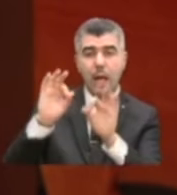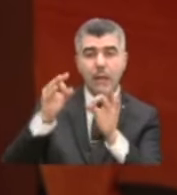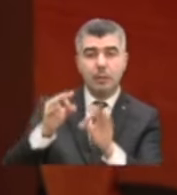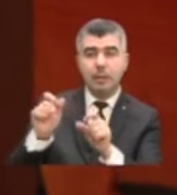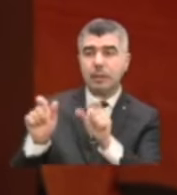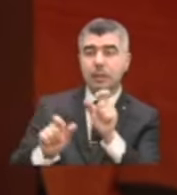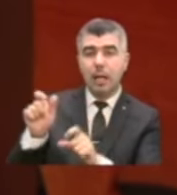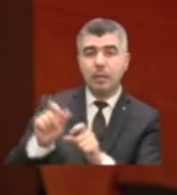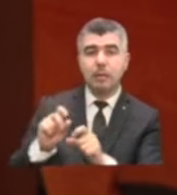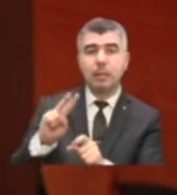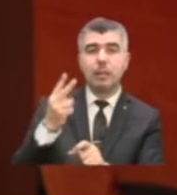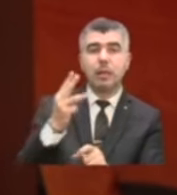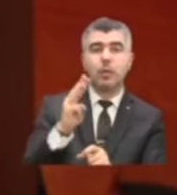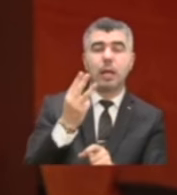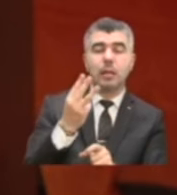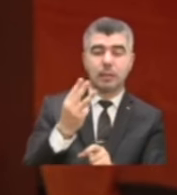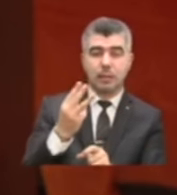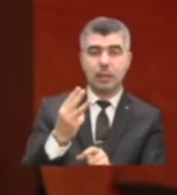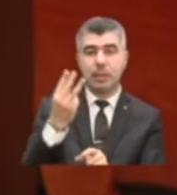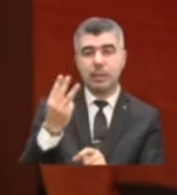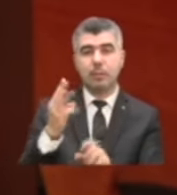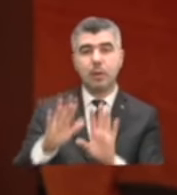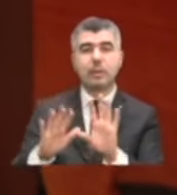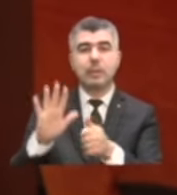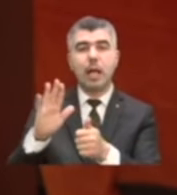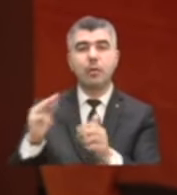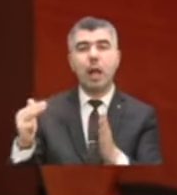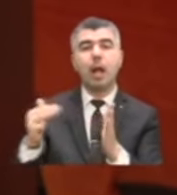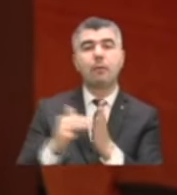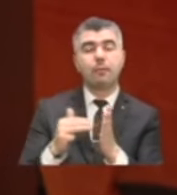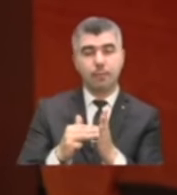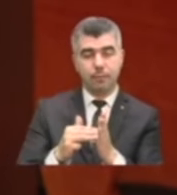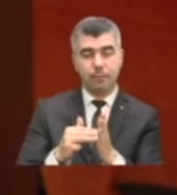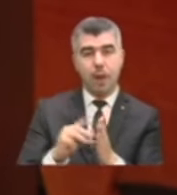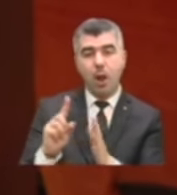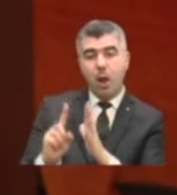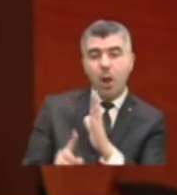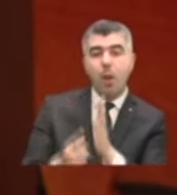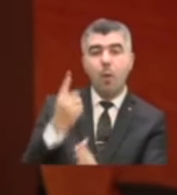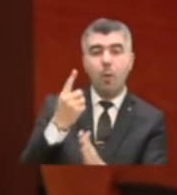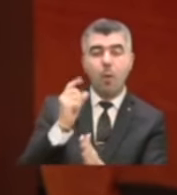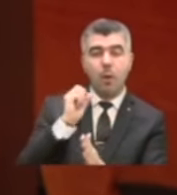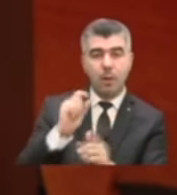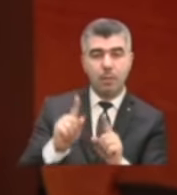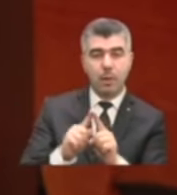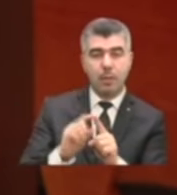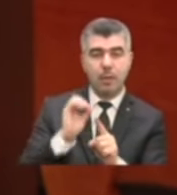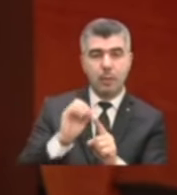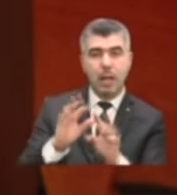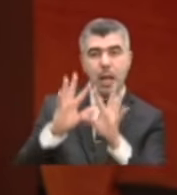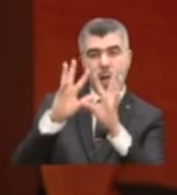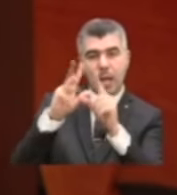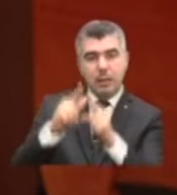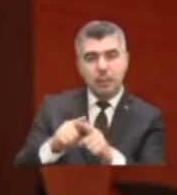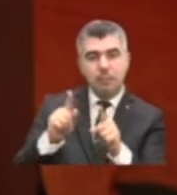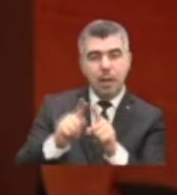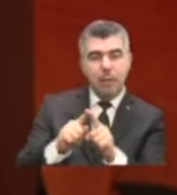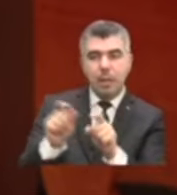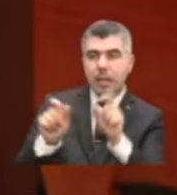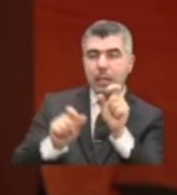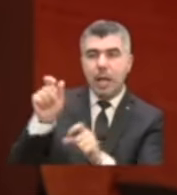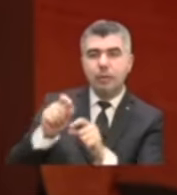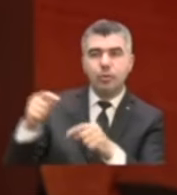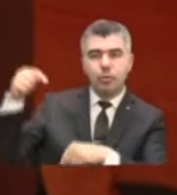زاد 32% وصلنا 316,000، ولاول مره عولنا على تقنيات متطوره في حساب عدد الزوار بشكل يمكننا من معرفه